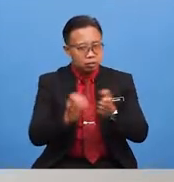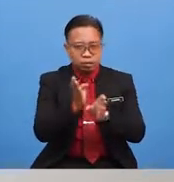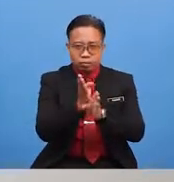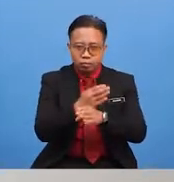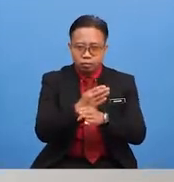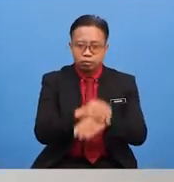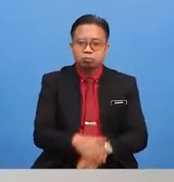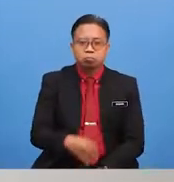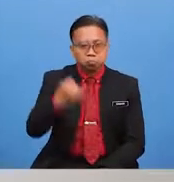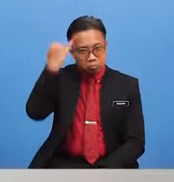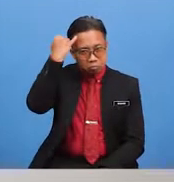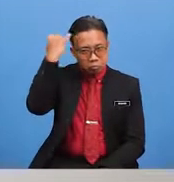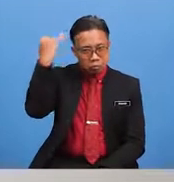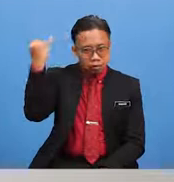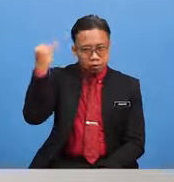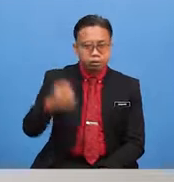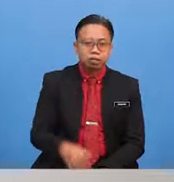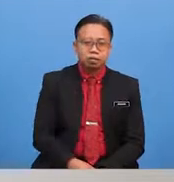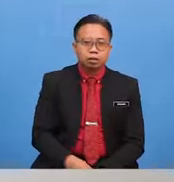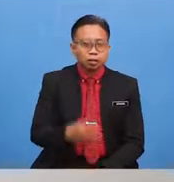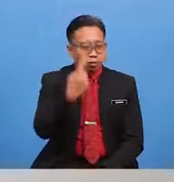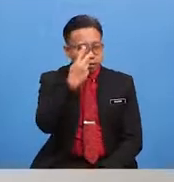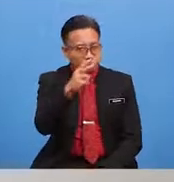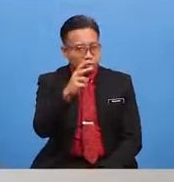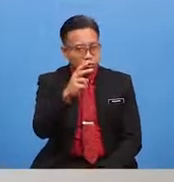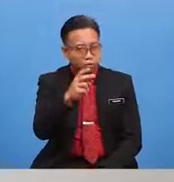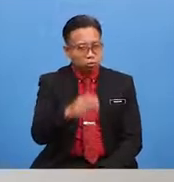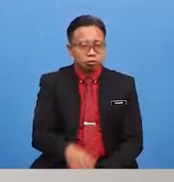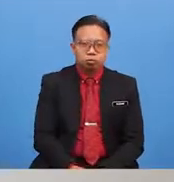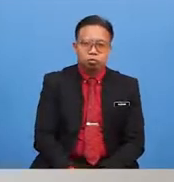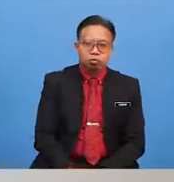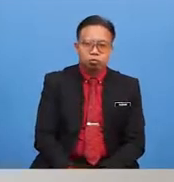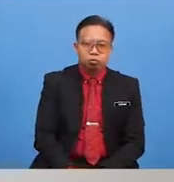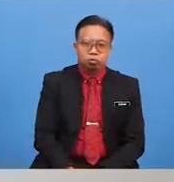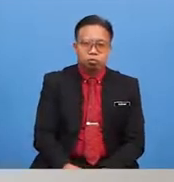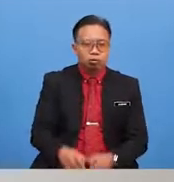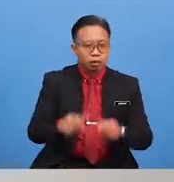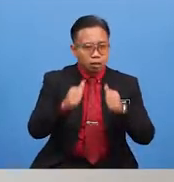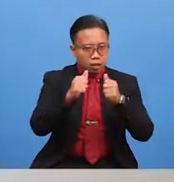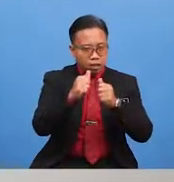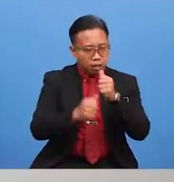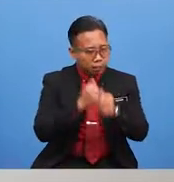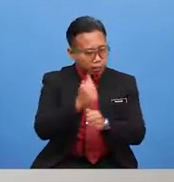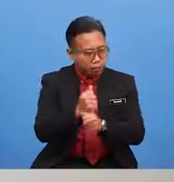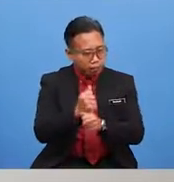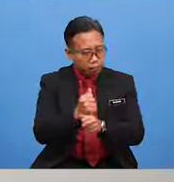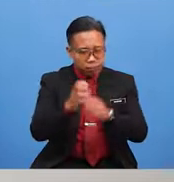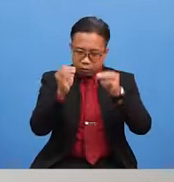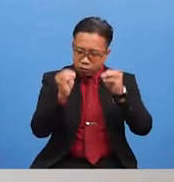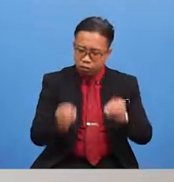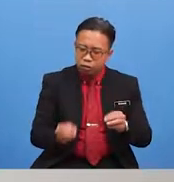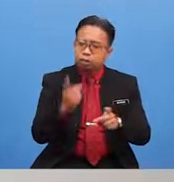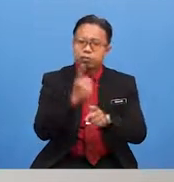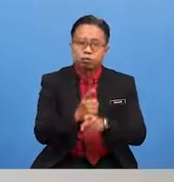berbentuk imitasi iaitu peniruan alam semula jadi dan manusia setepat yang mungkin. Media